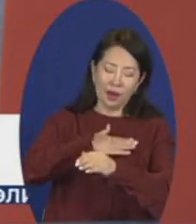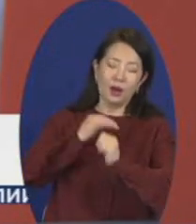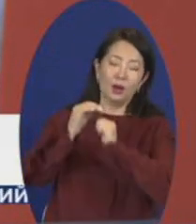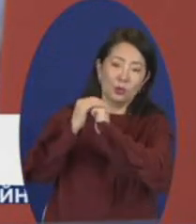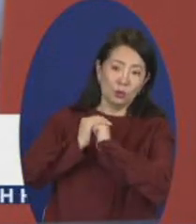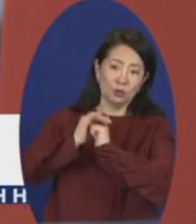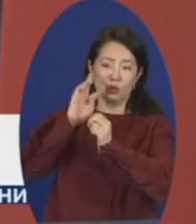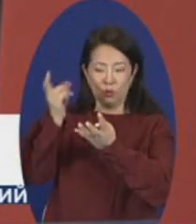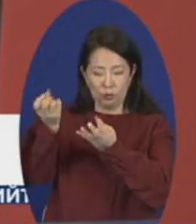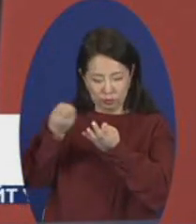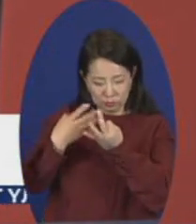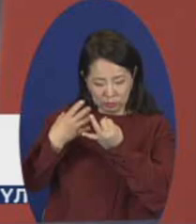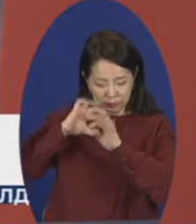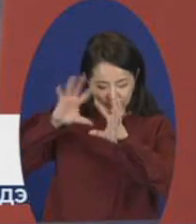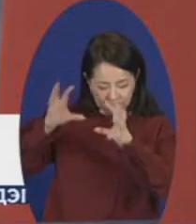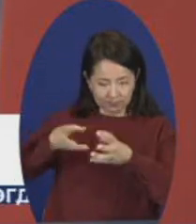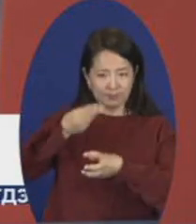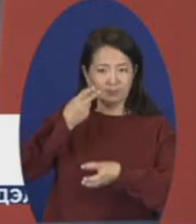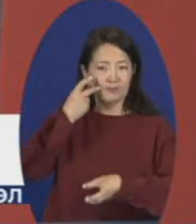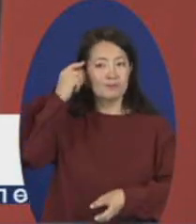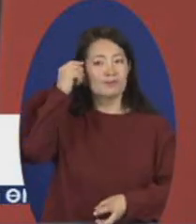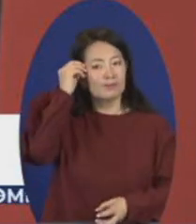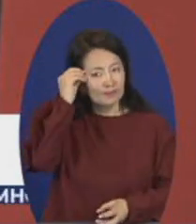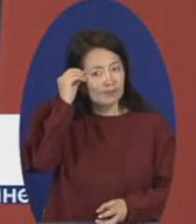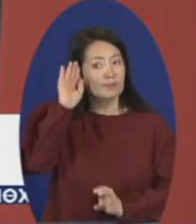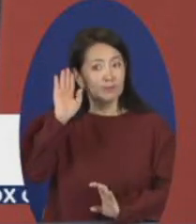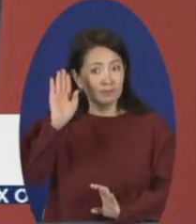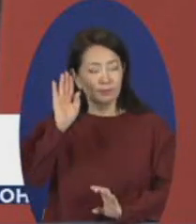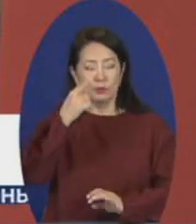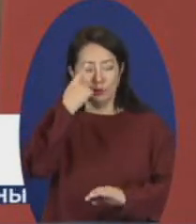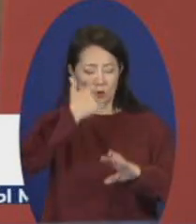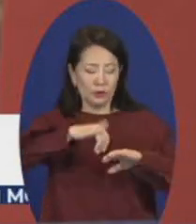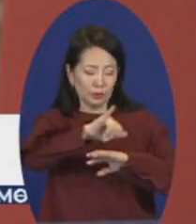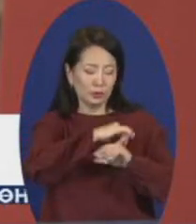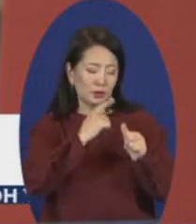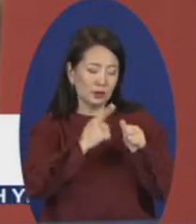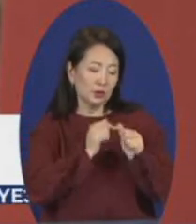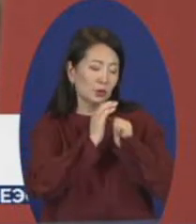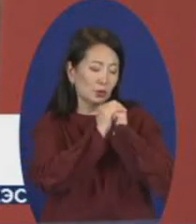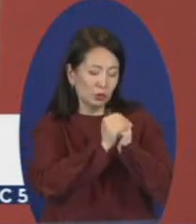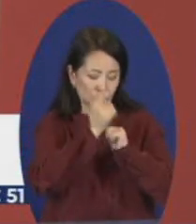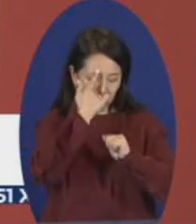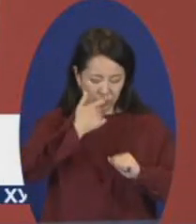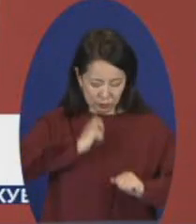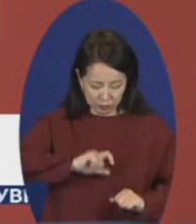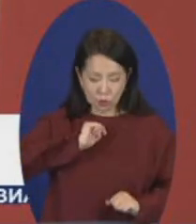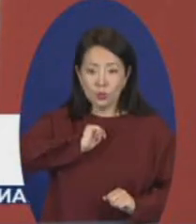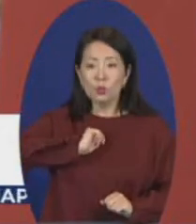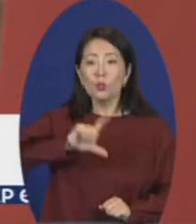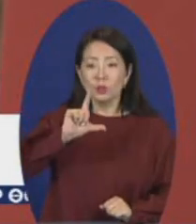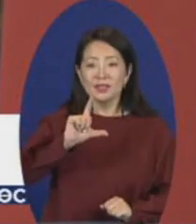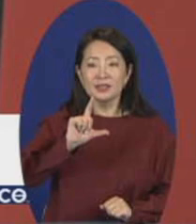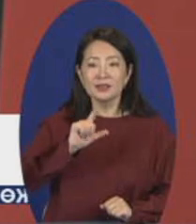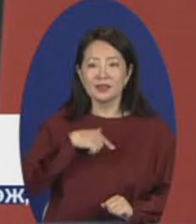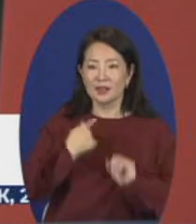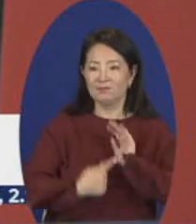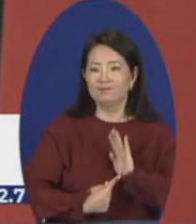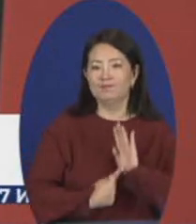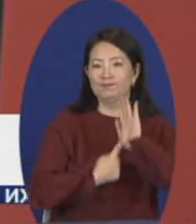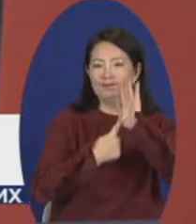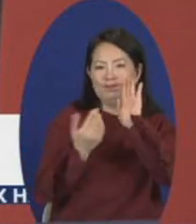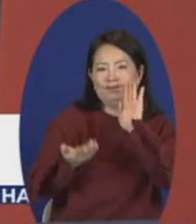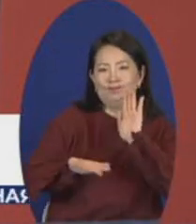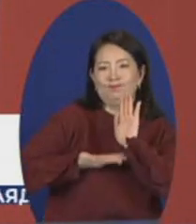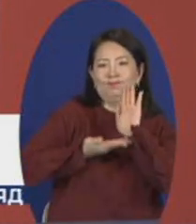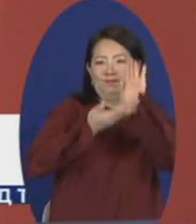бүхийн алхам тутамдаа санаж эх орныхоо нэр хүнд Монгол хүний үн цэнийг өндөрт өргөж, хүний